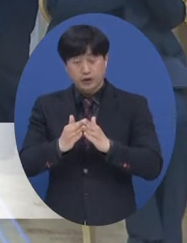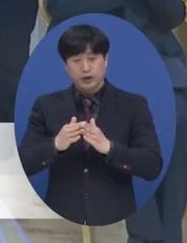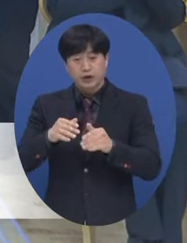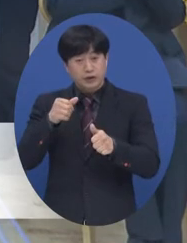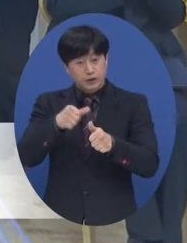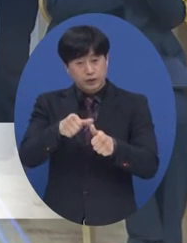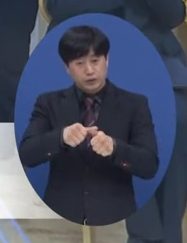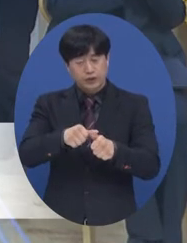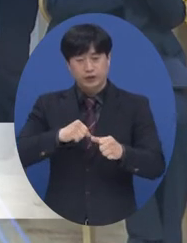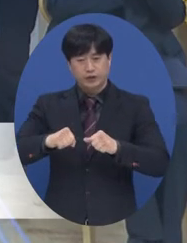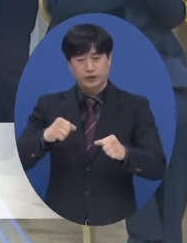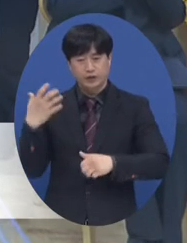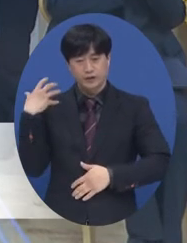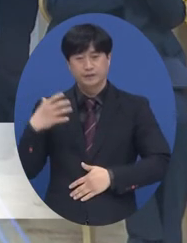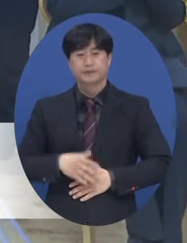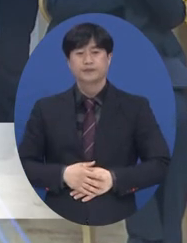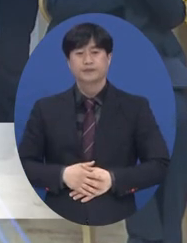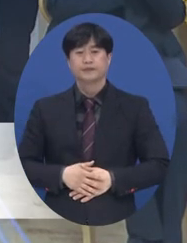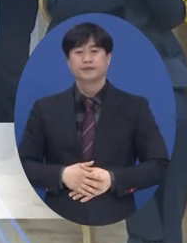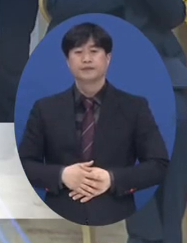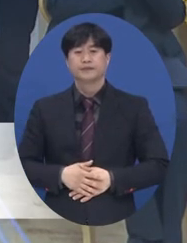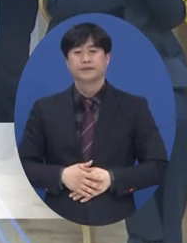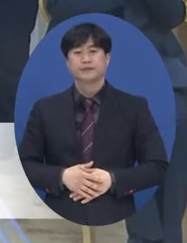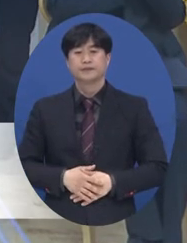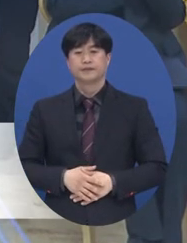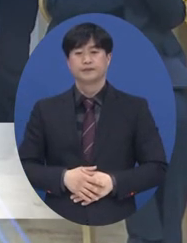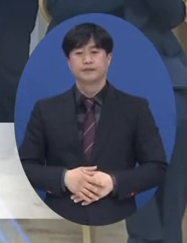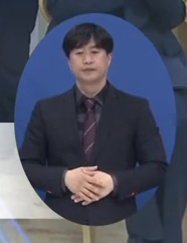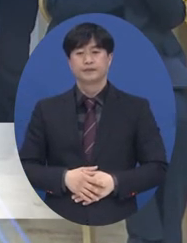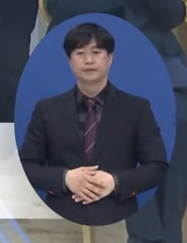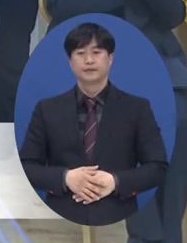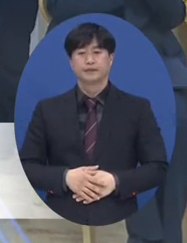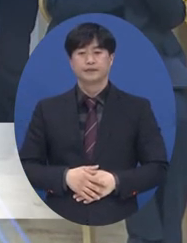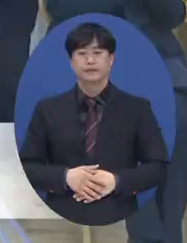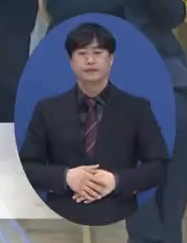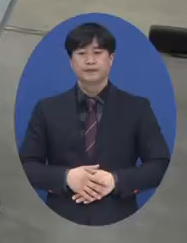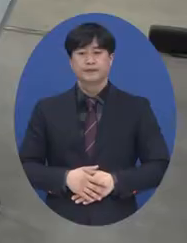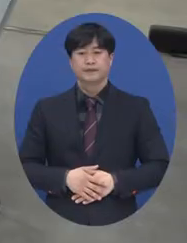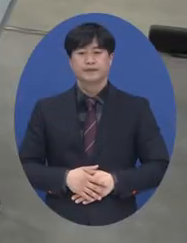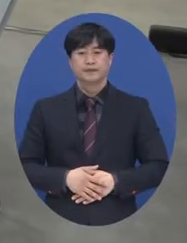자문 등을 수행하게 됩니다 구형 수 기자가 현장 취재했습니다